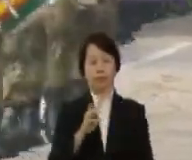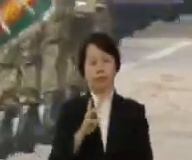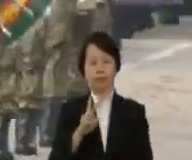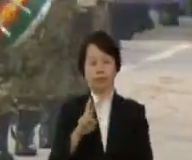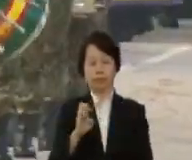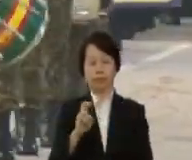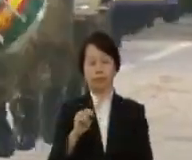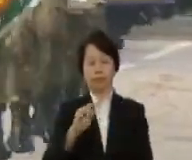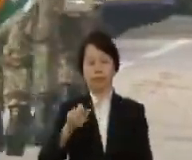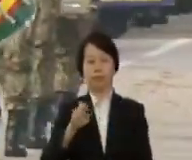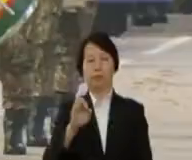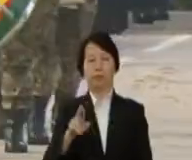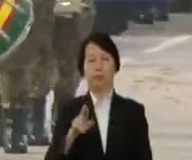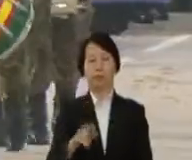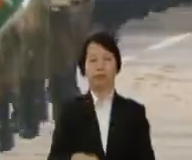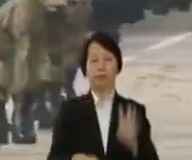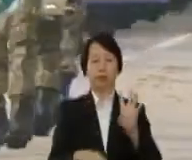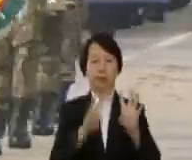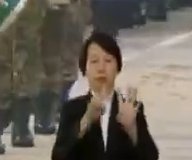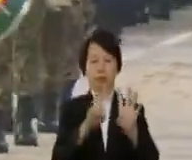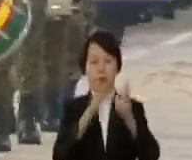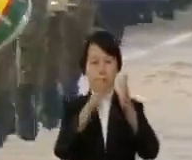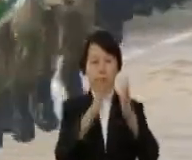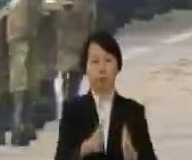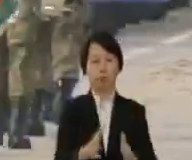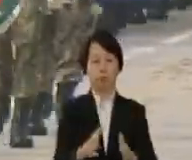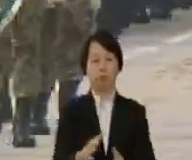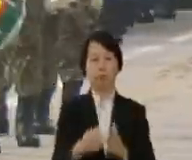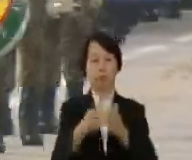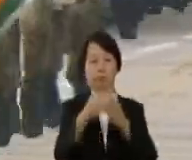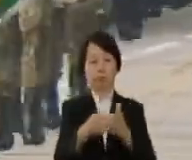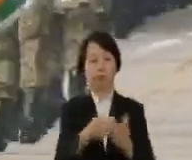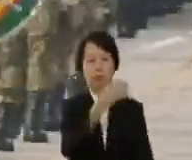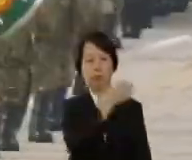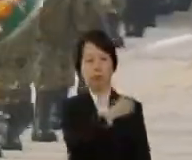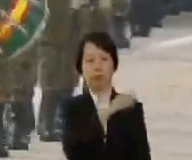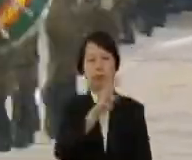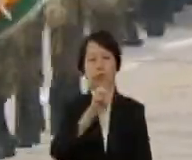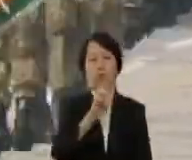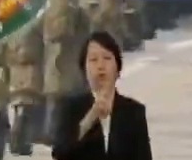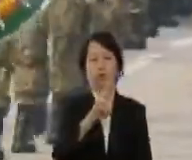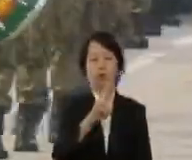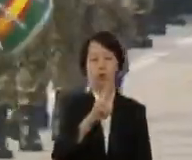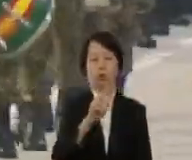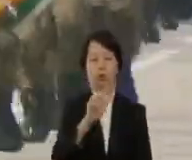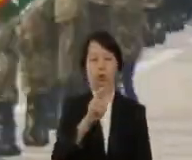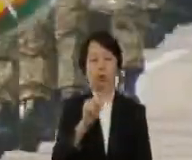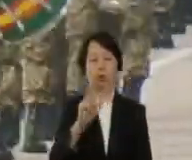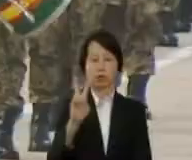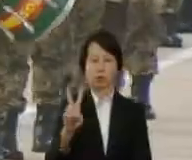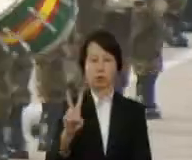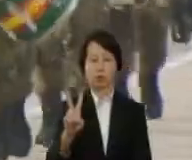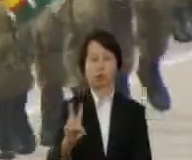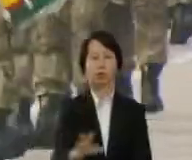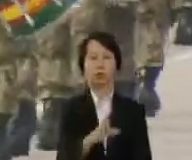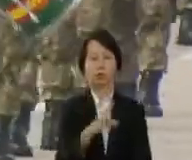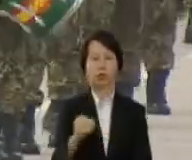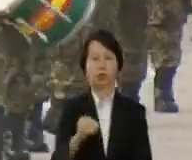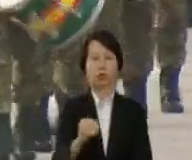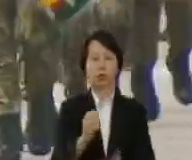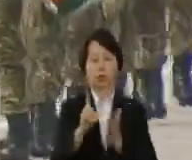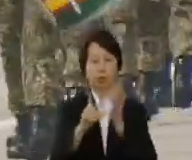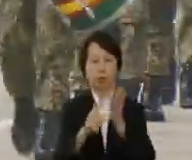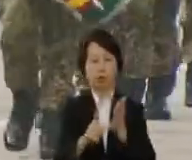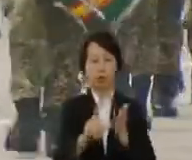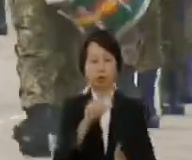Ranger Diraja. Seramai 42 anggota diketuai oleh pegawai Warren 2 Al-Hadi bin Abu dan dibantu